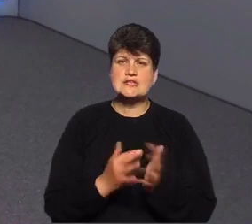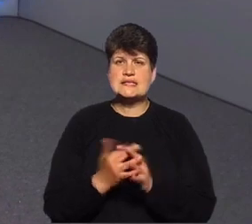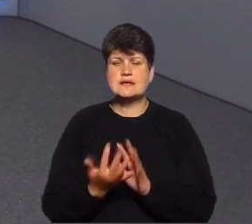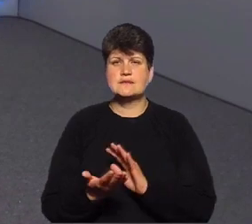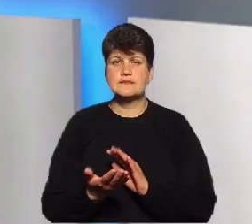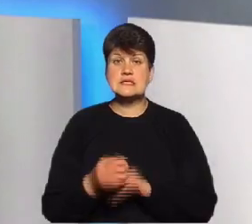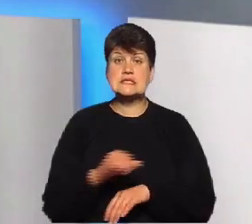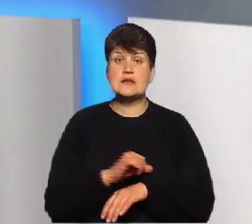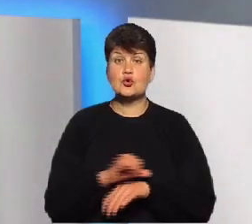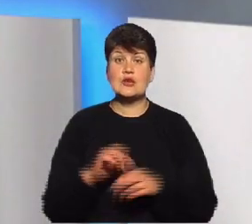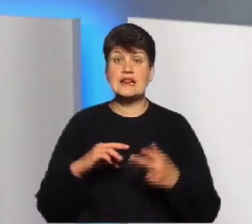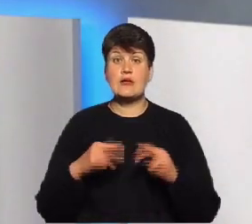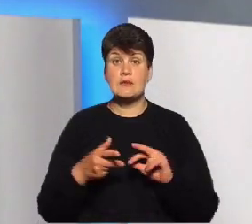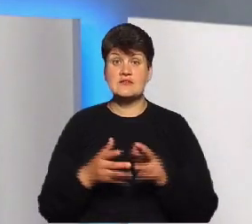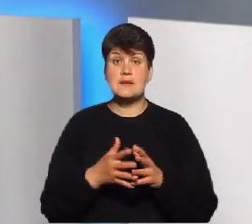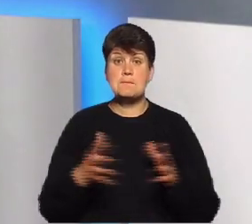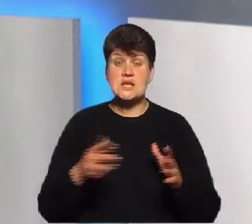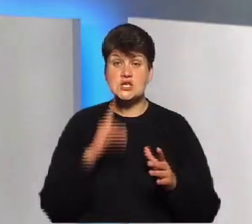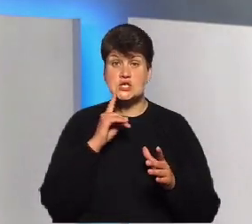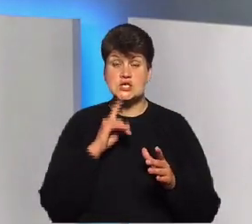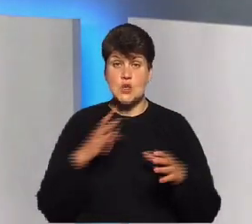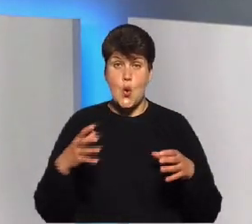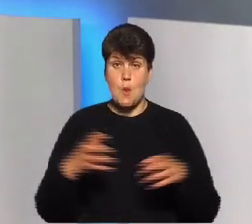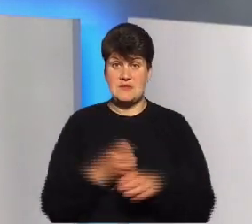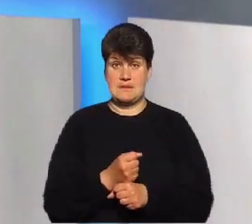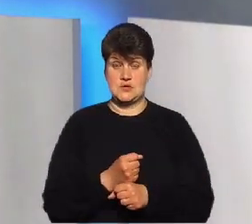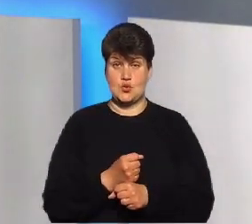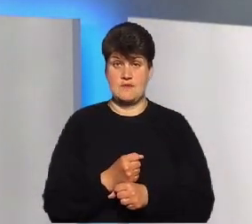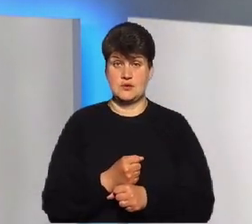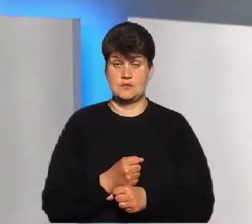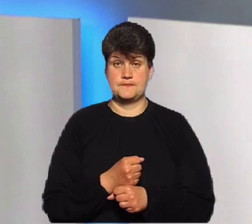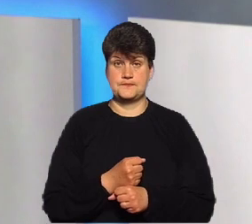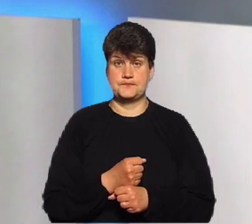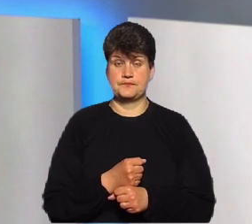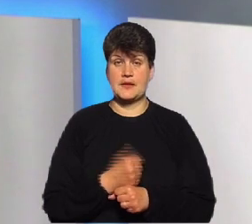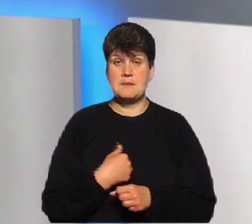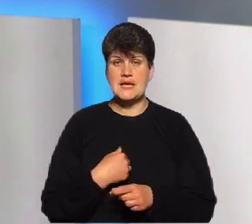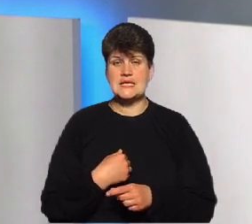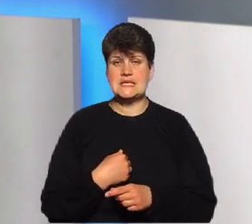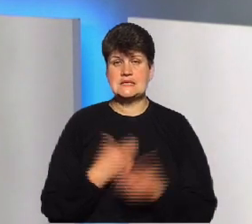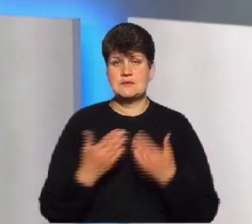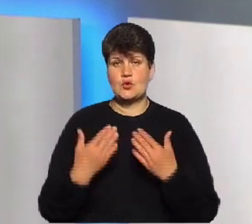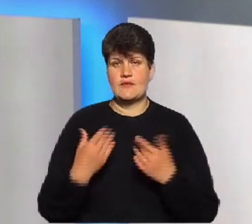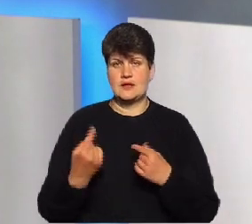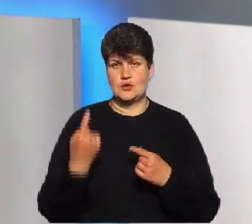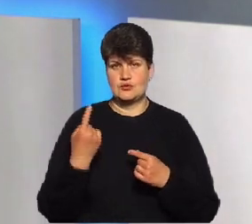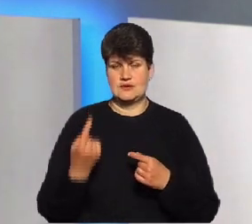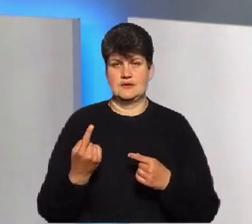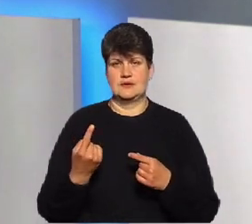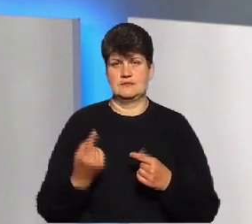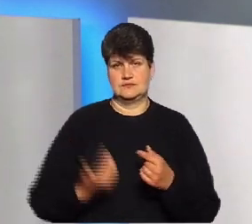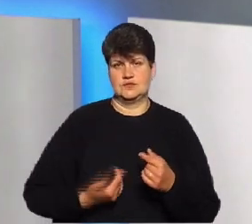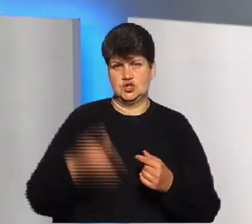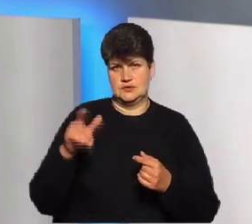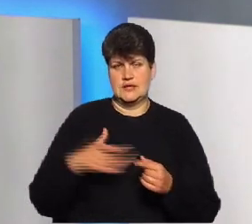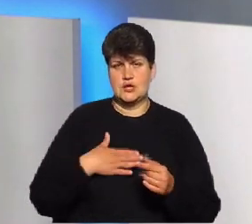навпаки, все більш оптимізоване. Ми якось спілкувалися з одним вихідцем нашої громади, точніше,